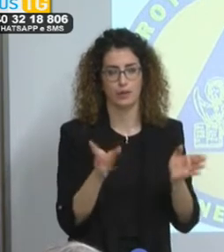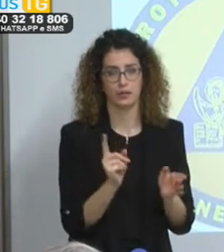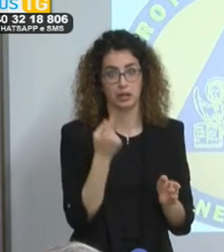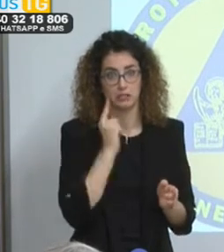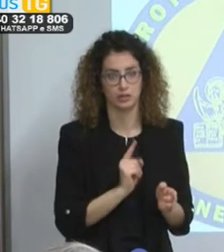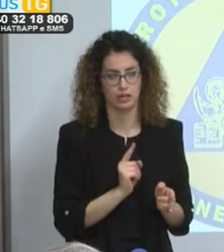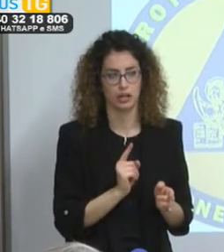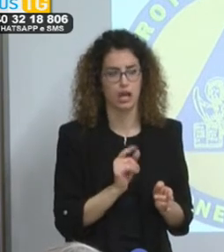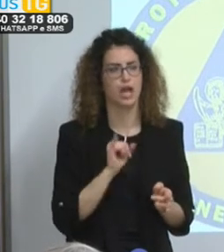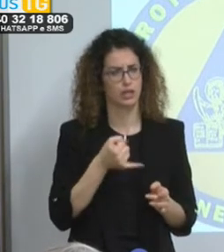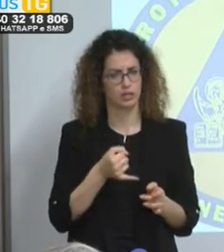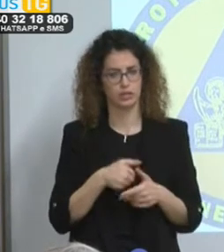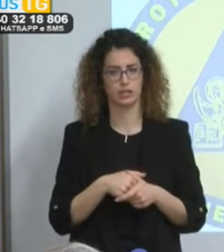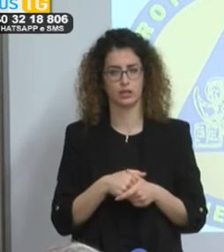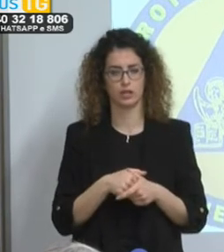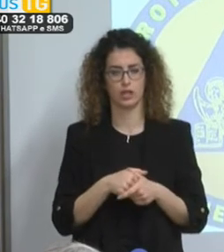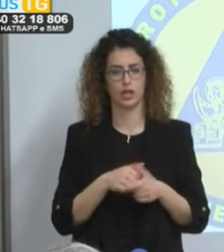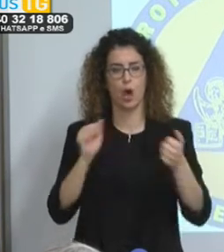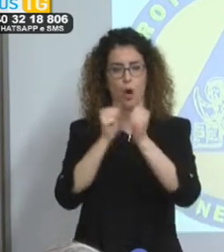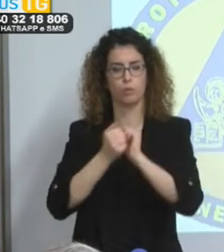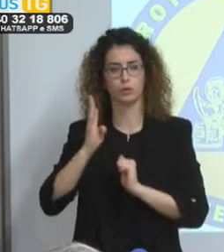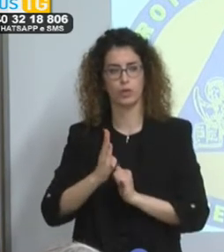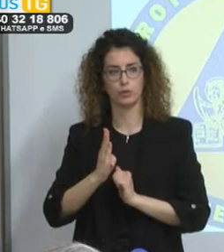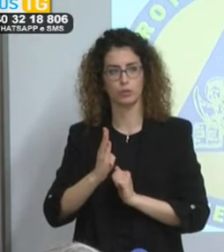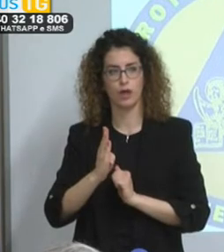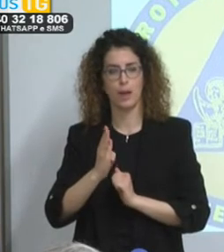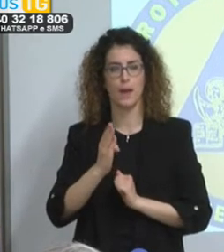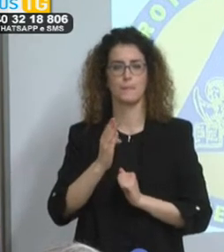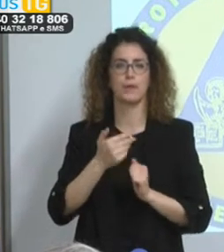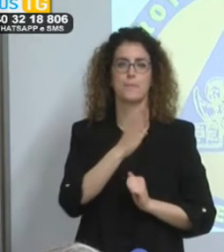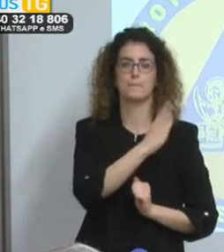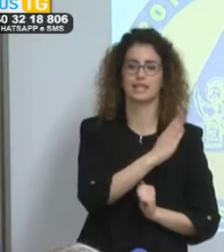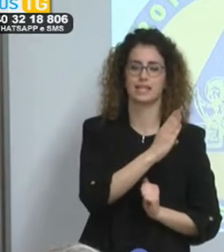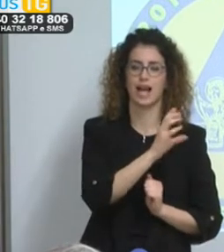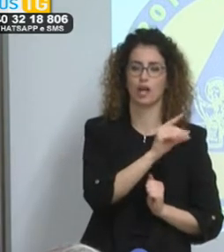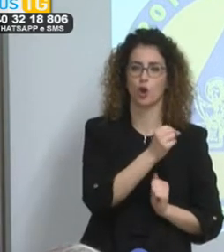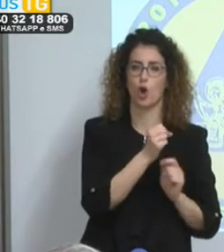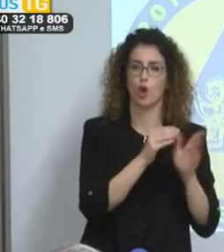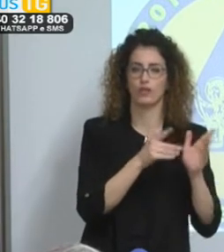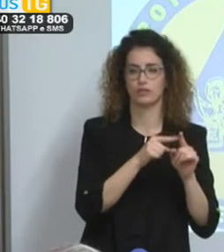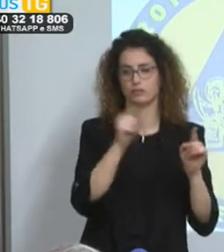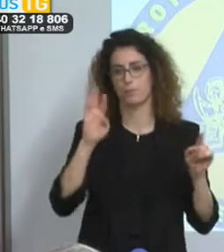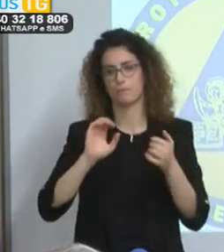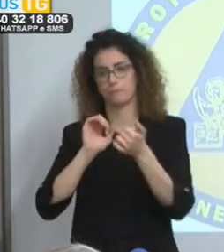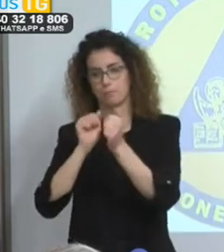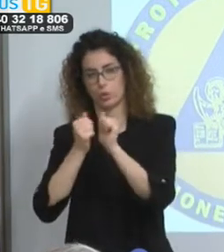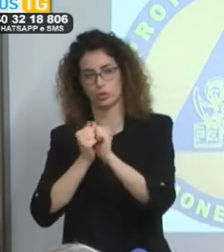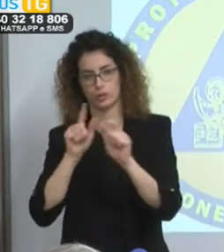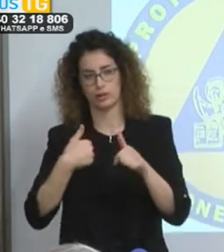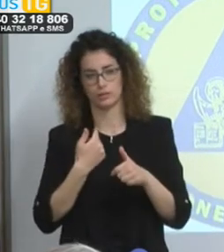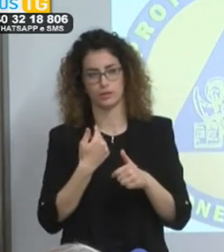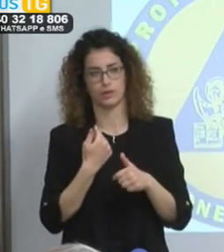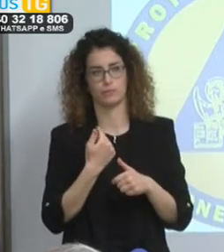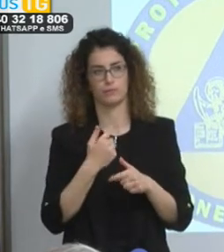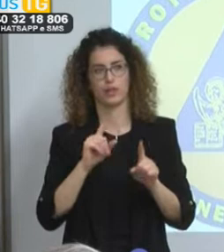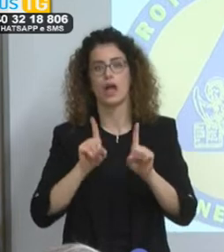Sì, fino a Montebelluna, da Bassano Ovest, sono 35 chilometri. Ok, quello successivo?